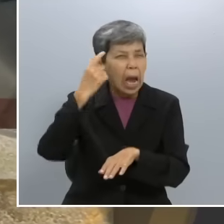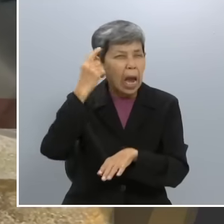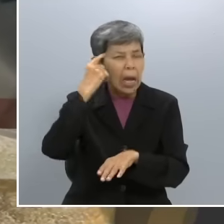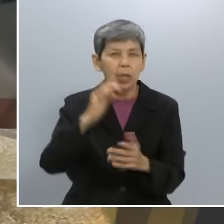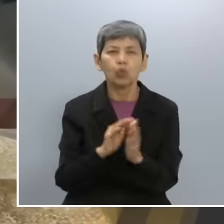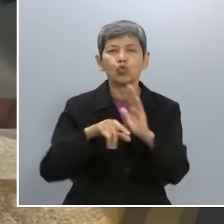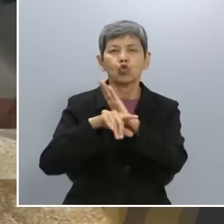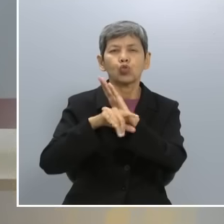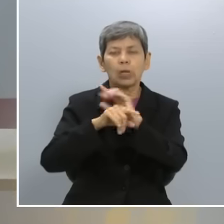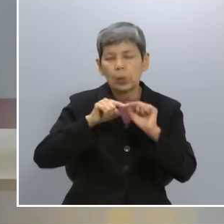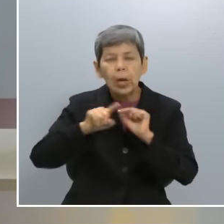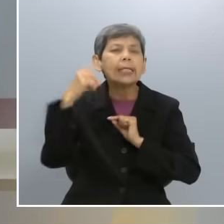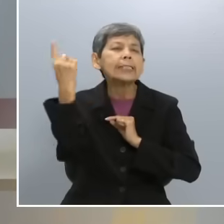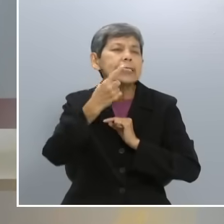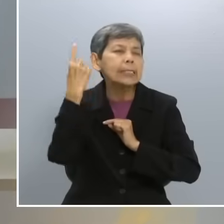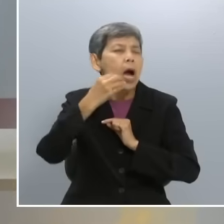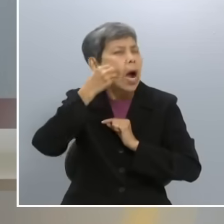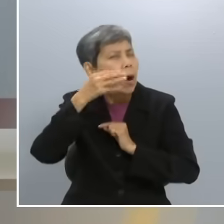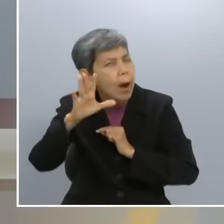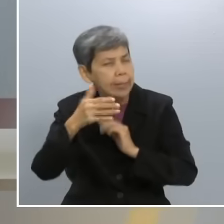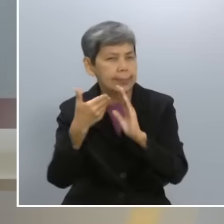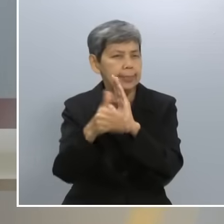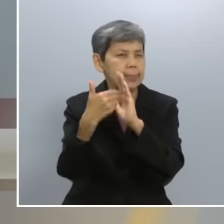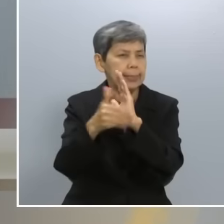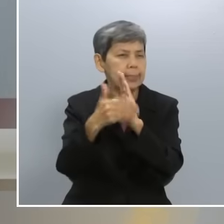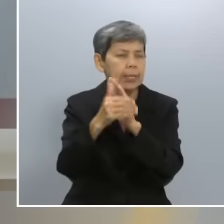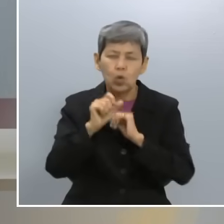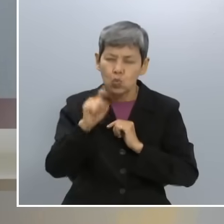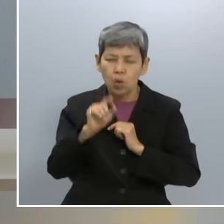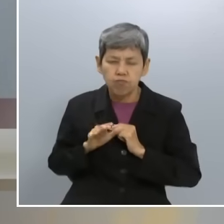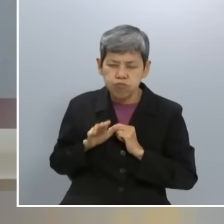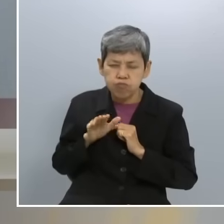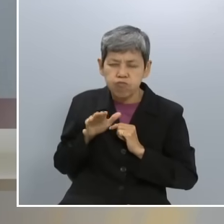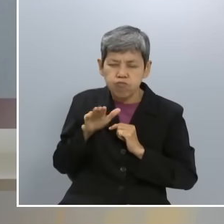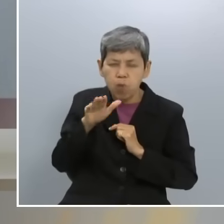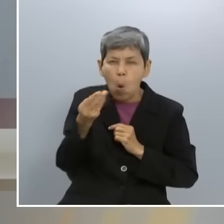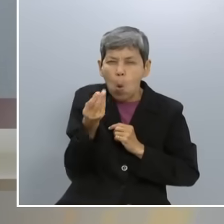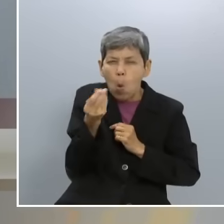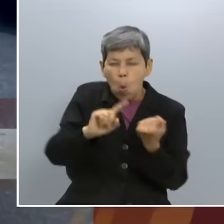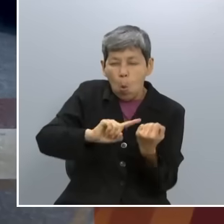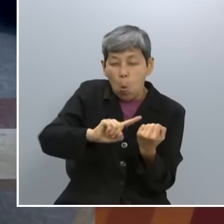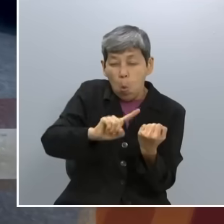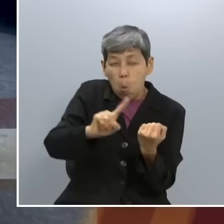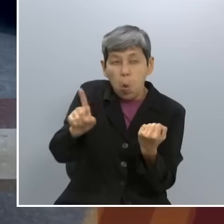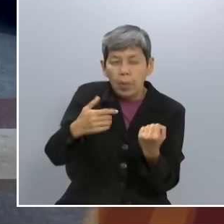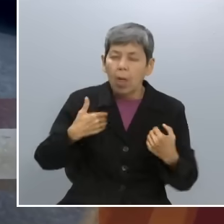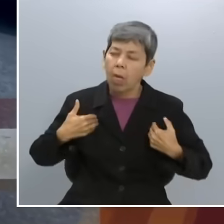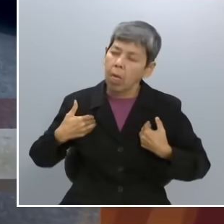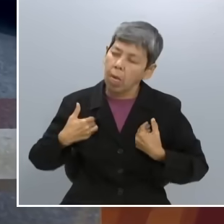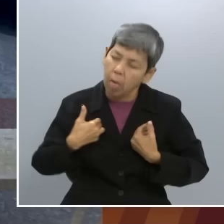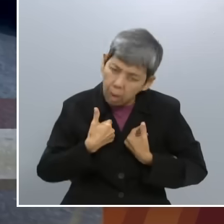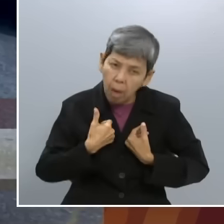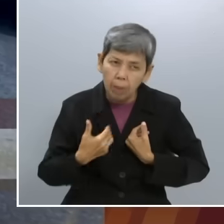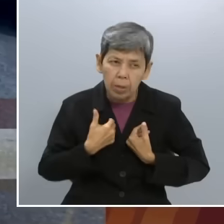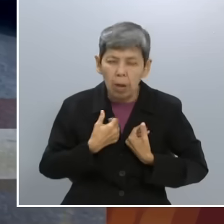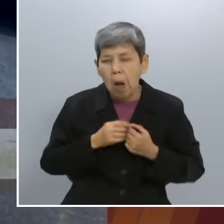ชลบุรีจะไปเที่ยวหรือว่ากลับภูมิลำเนาที่อีสานแล้วก็ใช้ทางด่วนนี้ขับมาเร็วค่ะประกอบกับอาจจะเหนื่อยล้าเพราะว่า